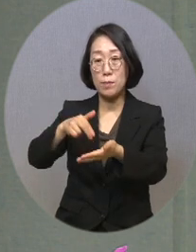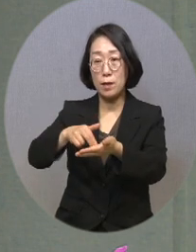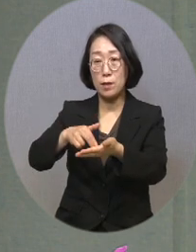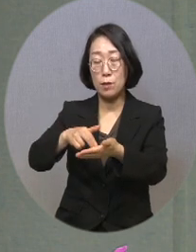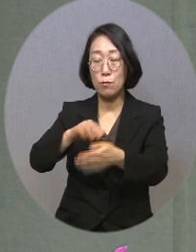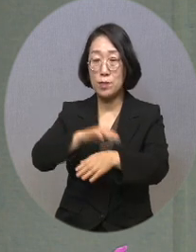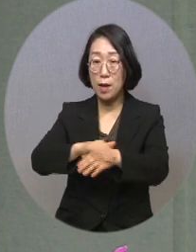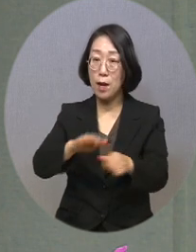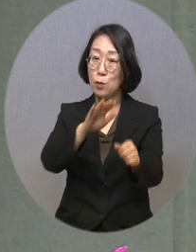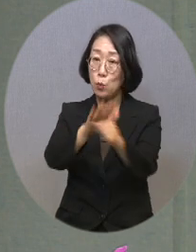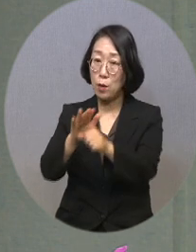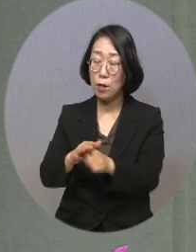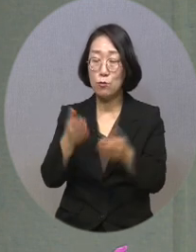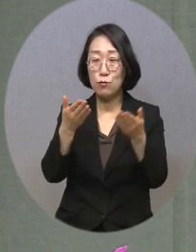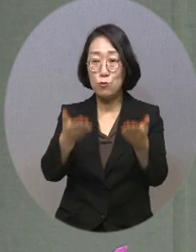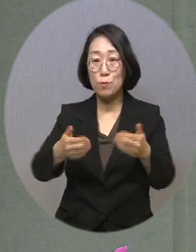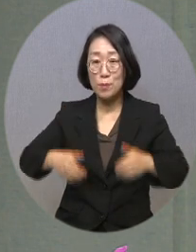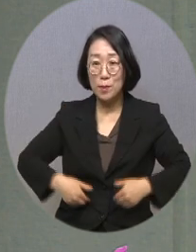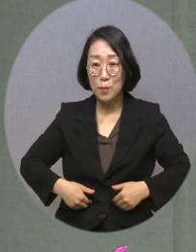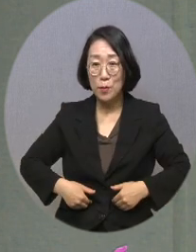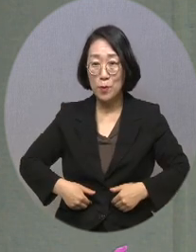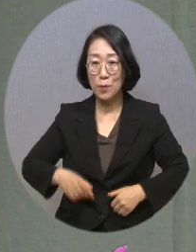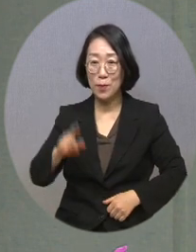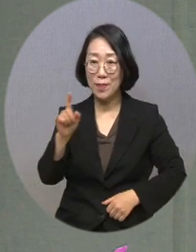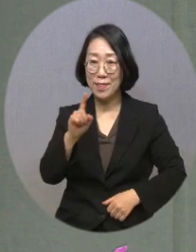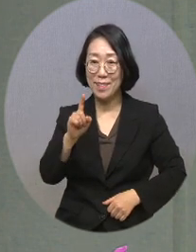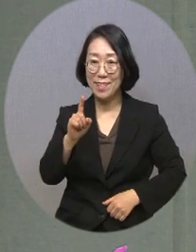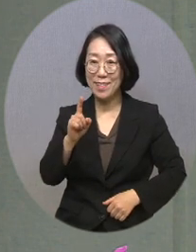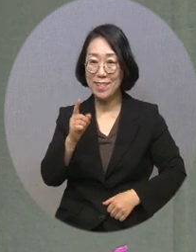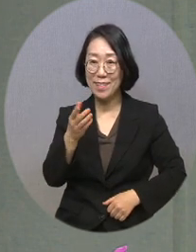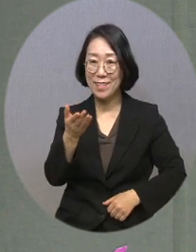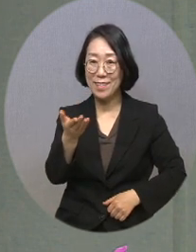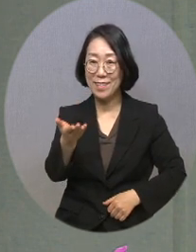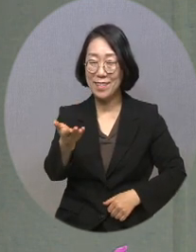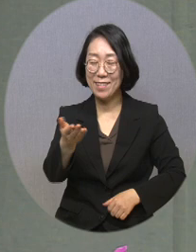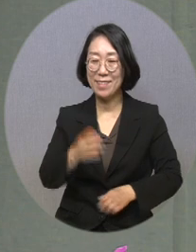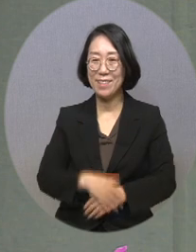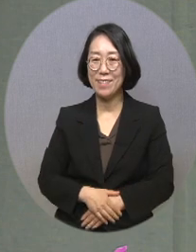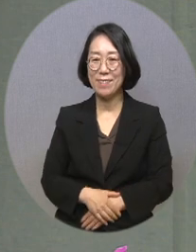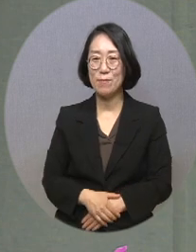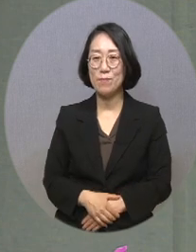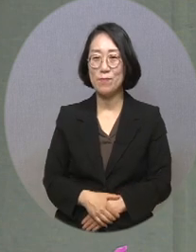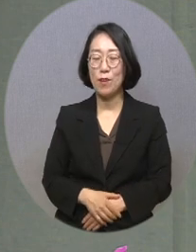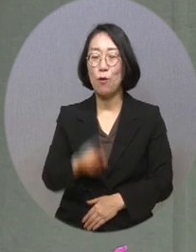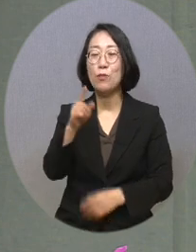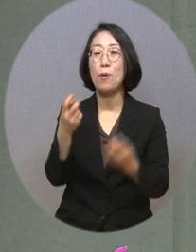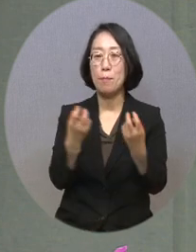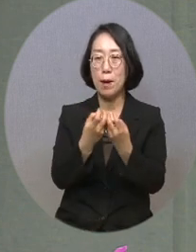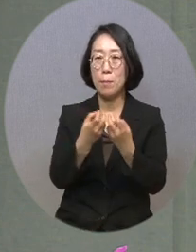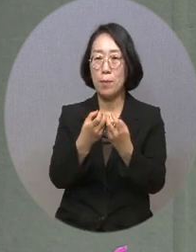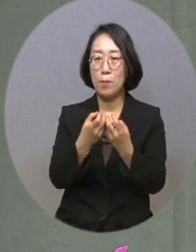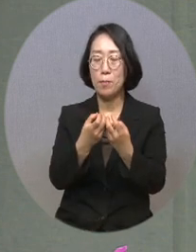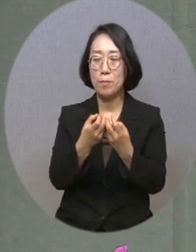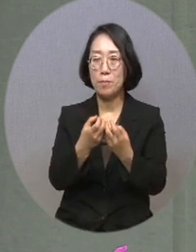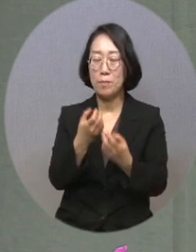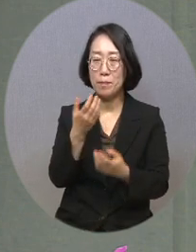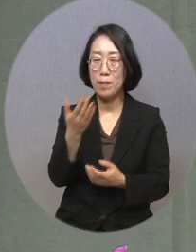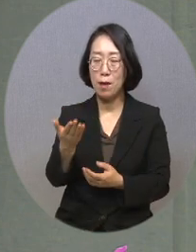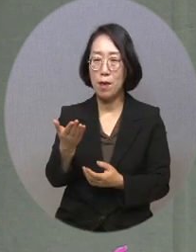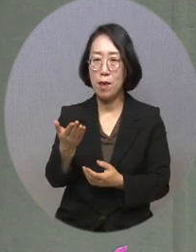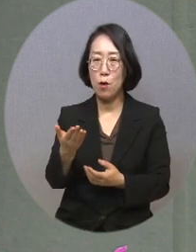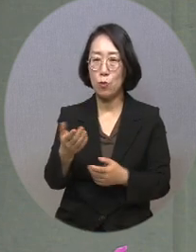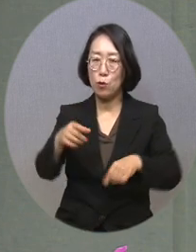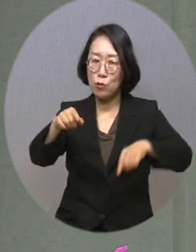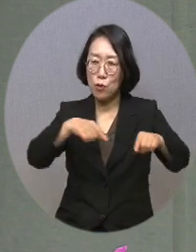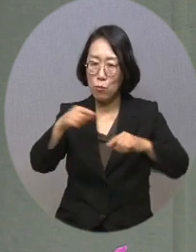어떤 프로그램이 있어야 할 거 아닌가 네. 막 그런 생각을 해보는데 네. 회장님께서는 어떤 방법으로 그런 진출의